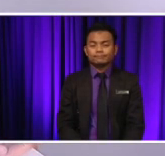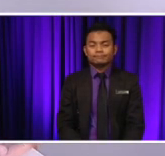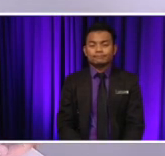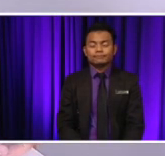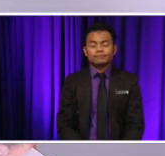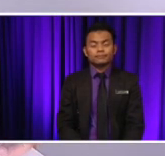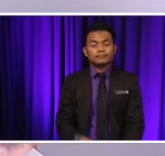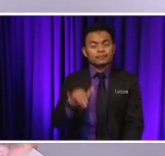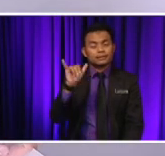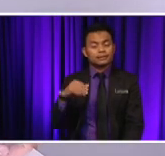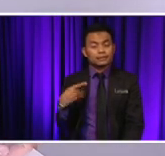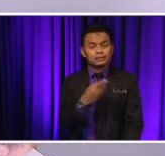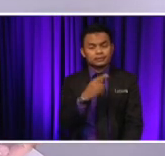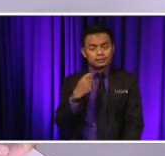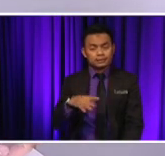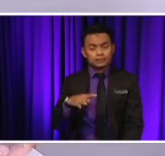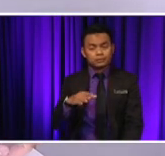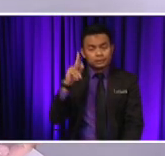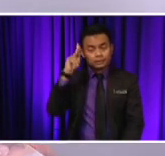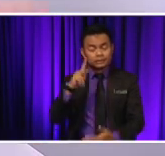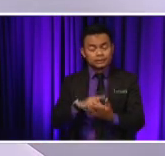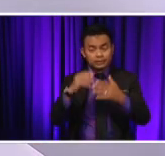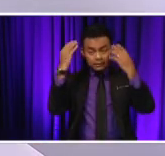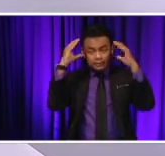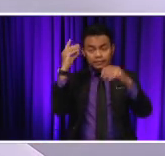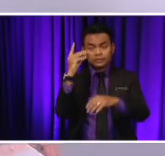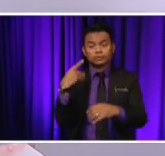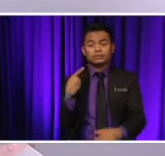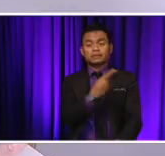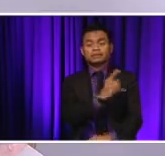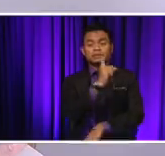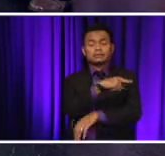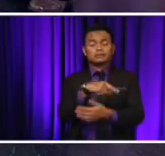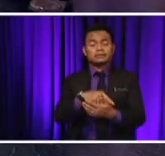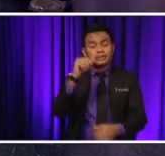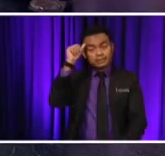Iya kita full berkenalan dengan guru kita pada hari ini Assalamualaikum